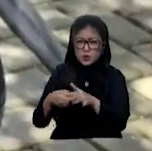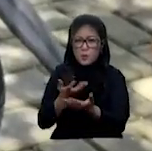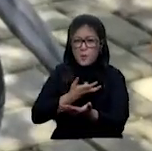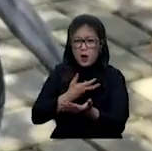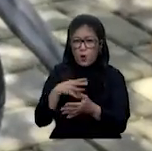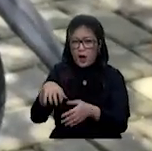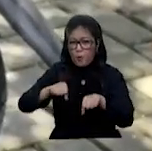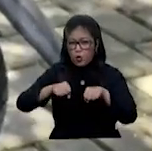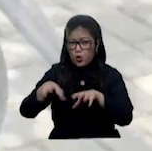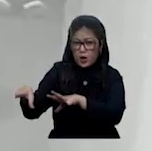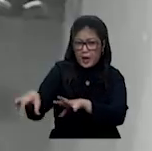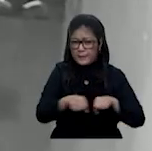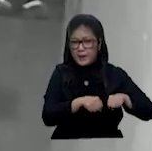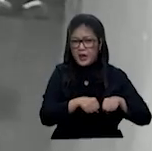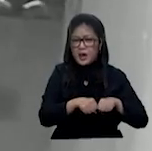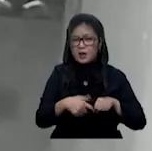korban.